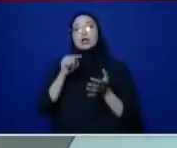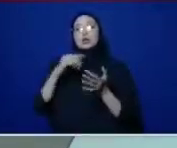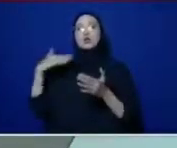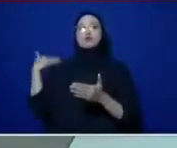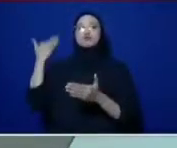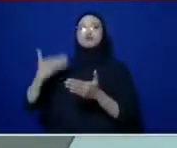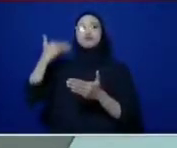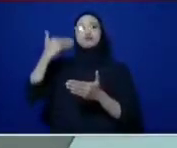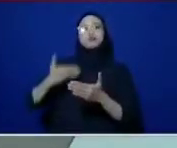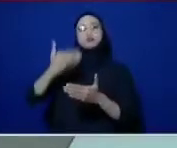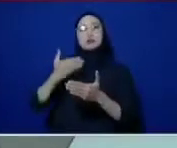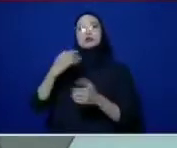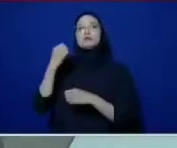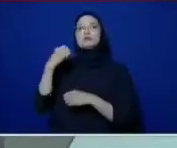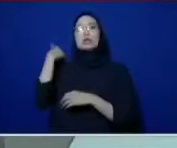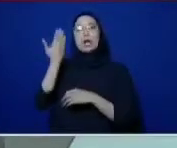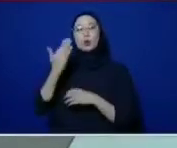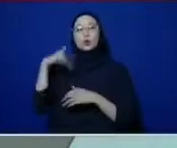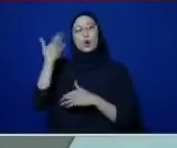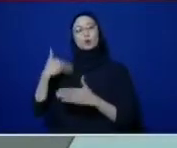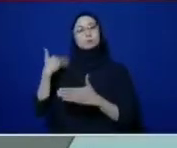Jadi